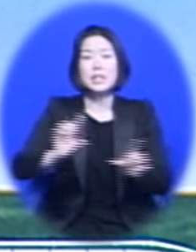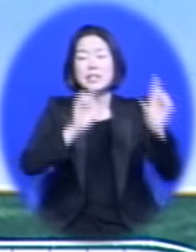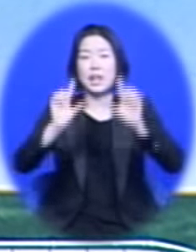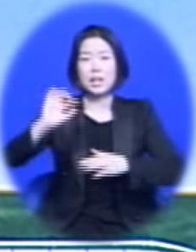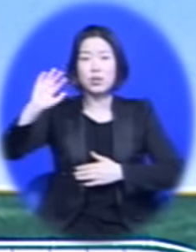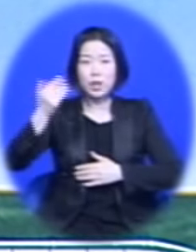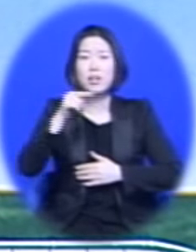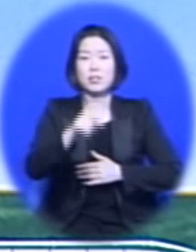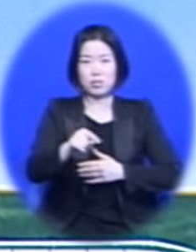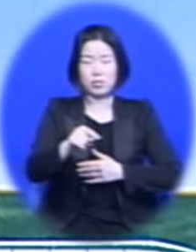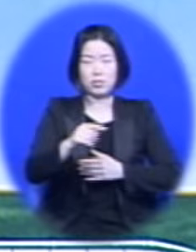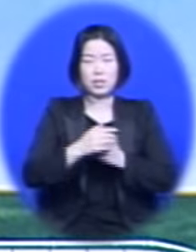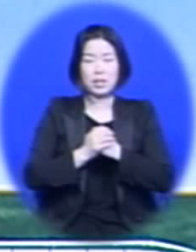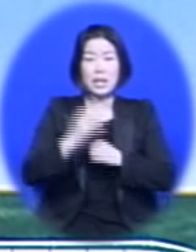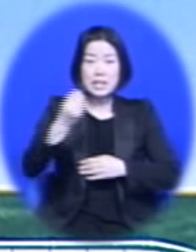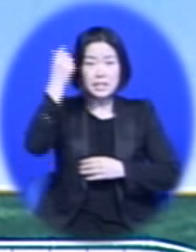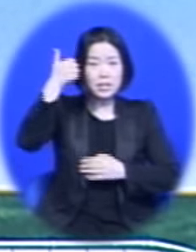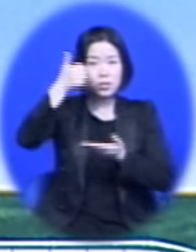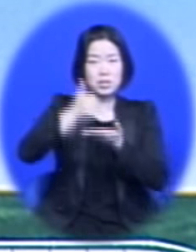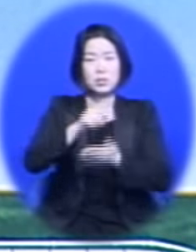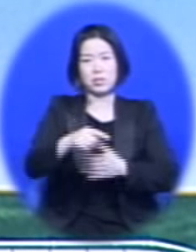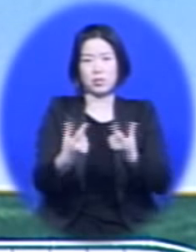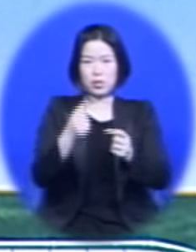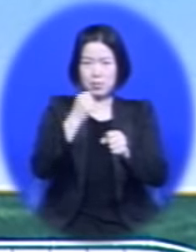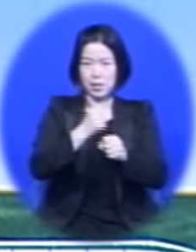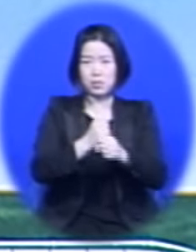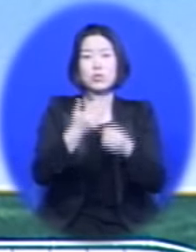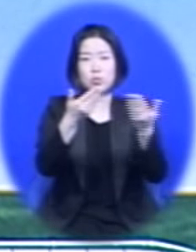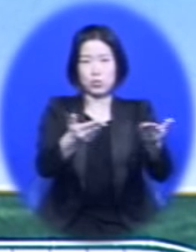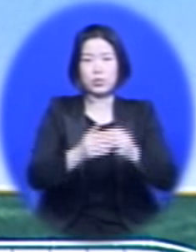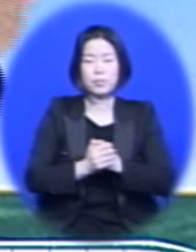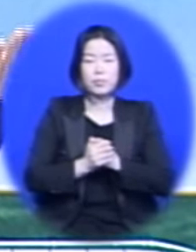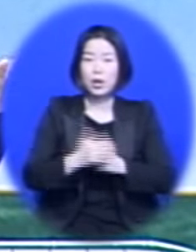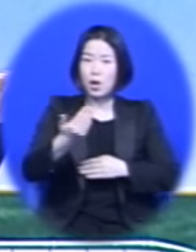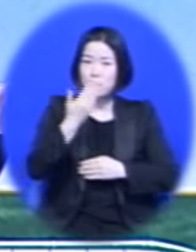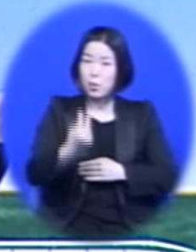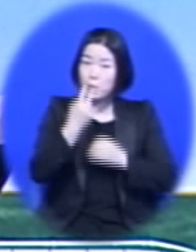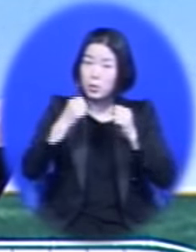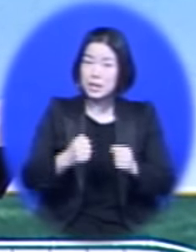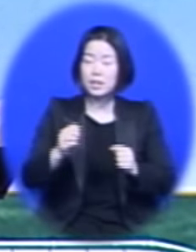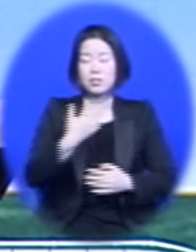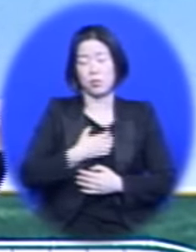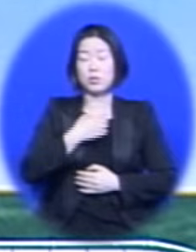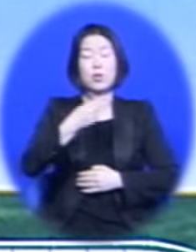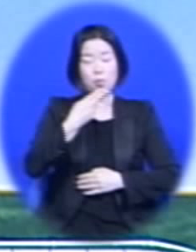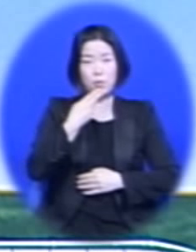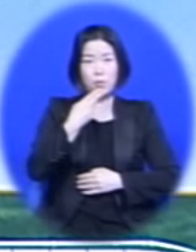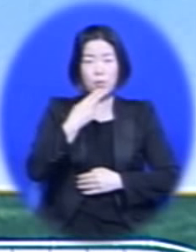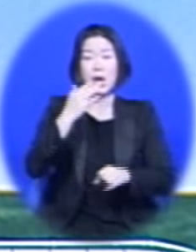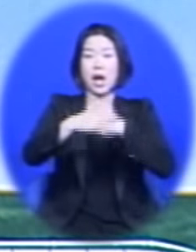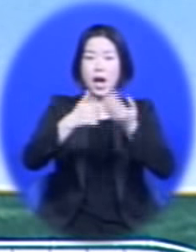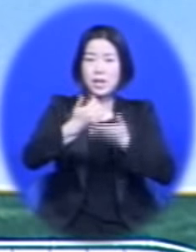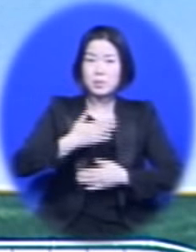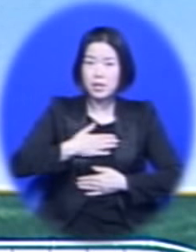것이라는, 성령님께서 그렇게 만들어주십니다. 먹고 사는 걱정도 없고